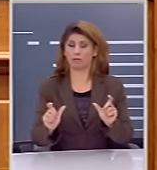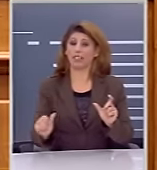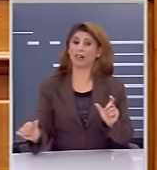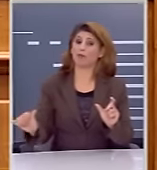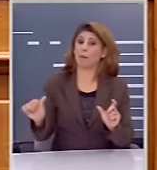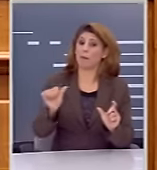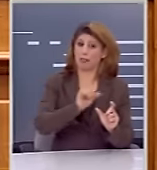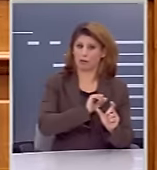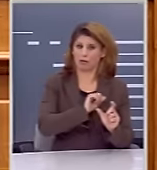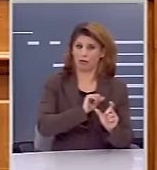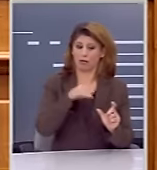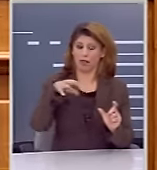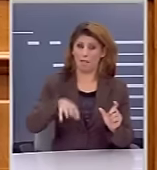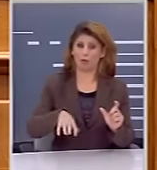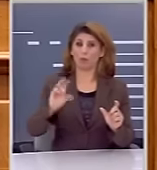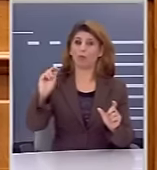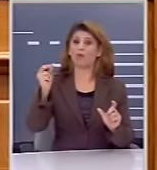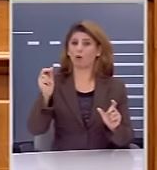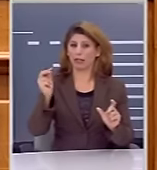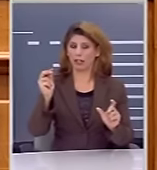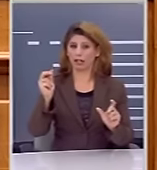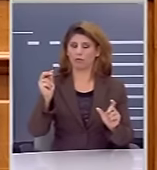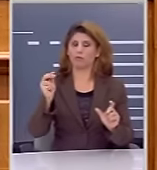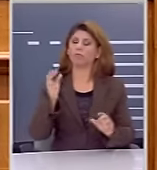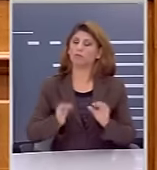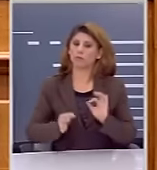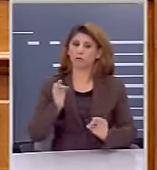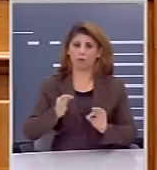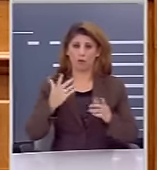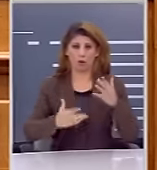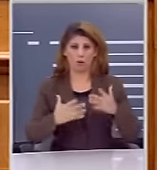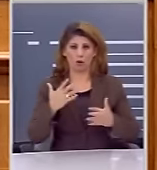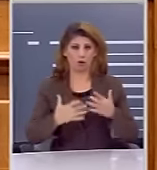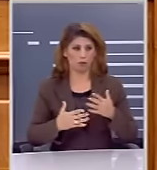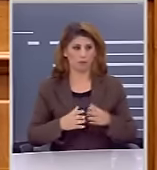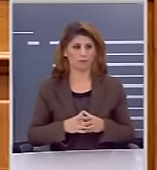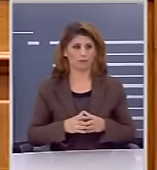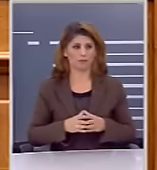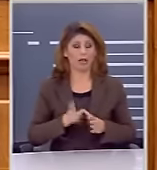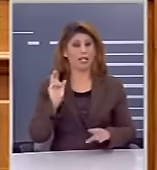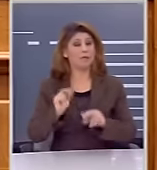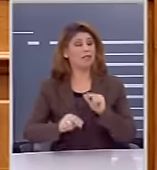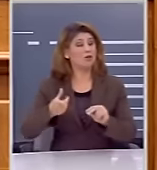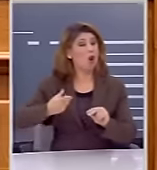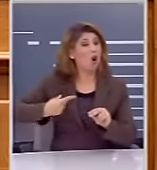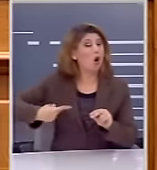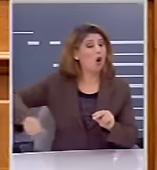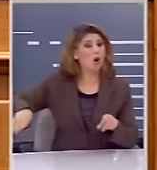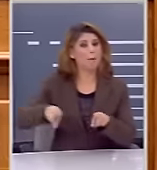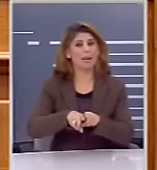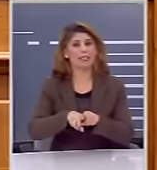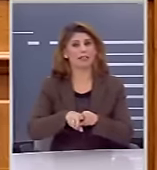πίσω στην εποχή που η Βουλή των Ελλήνων κατά τη συζήτηση του προϋπολογισμού ψήφιζε ομόφωνα